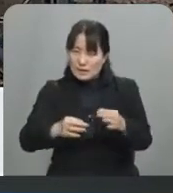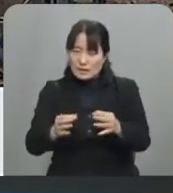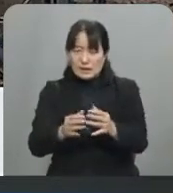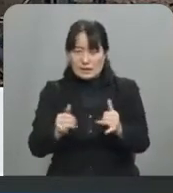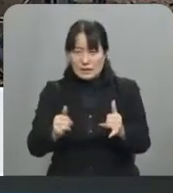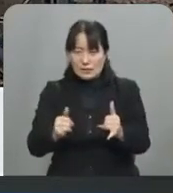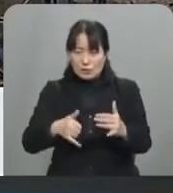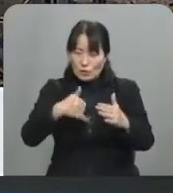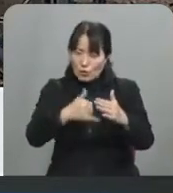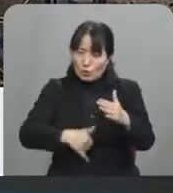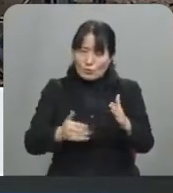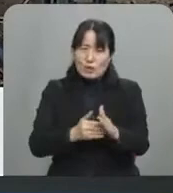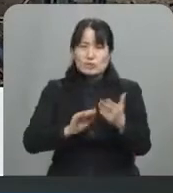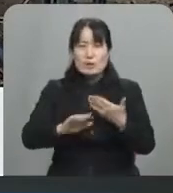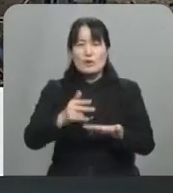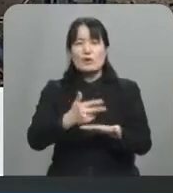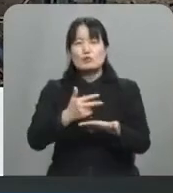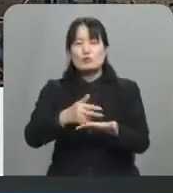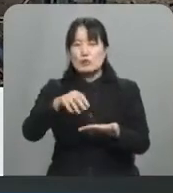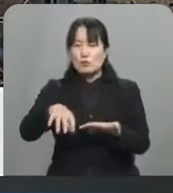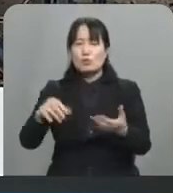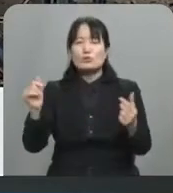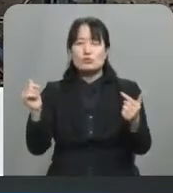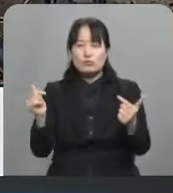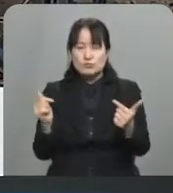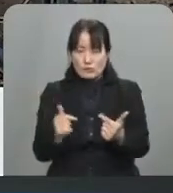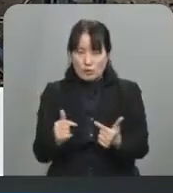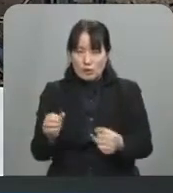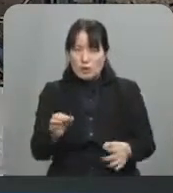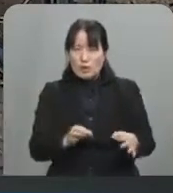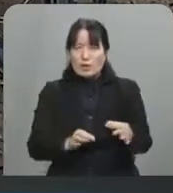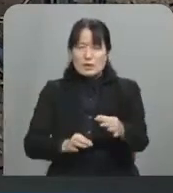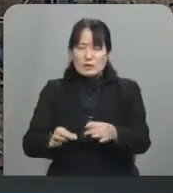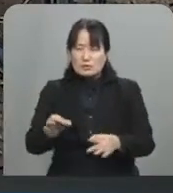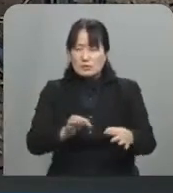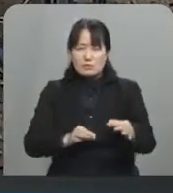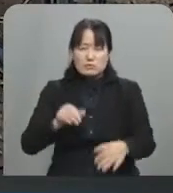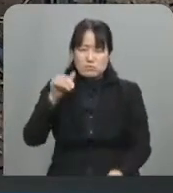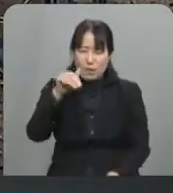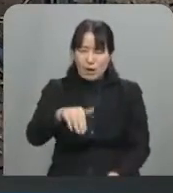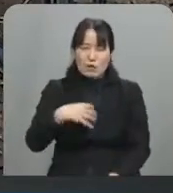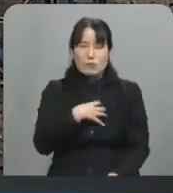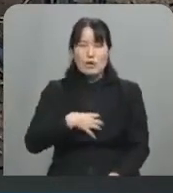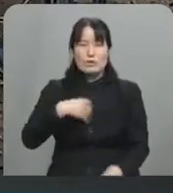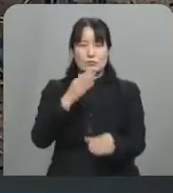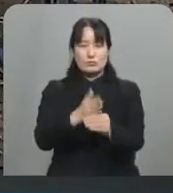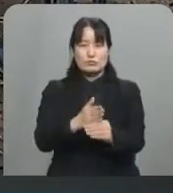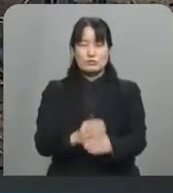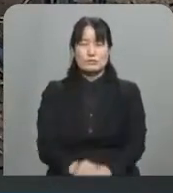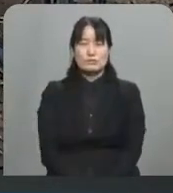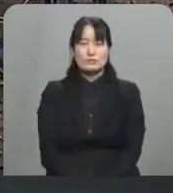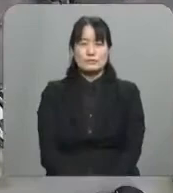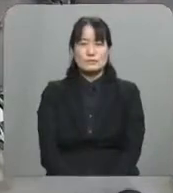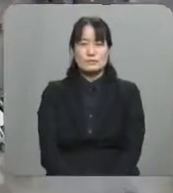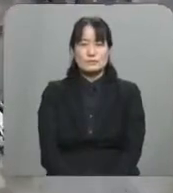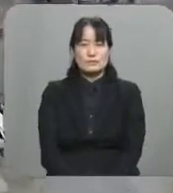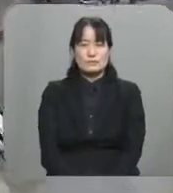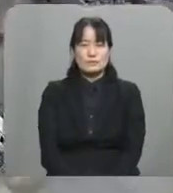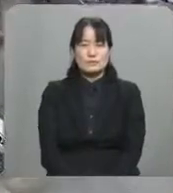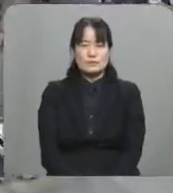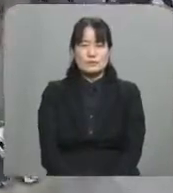이후에 주차 공간이 줄어든다며 상권 침체를 우려하고 있습니다. 강탁균 기자입니다.